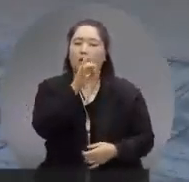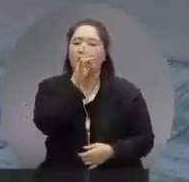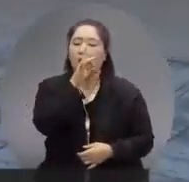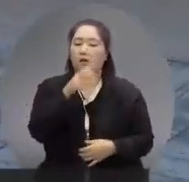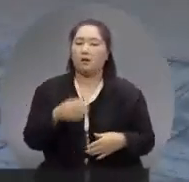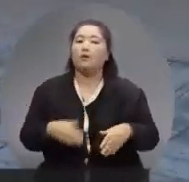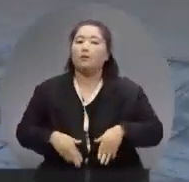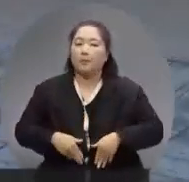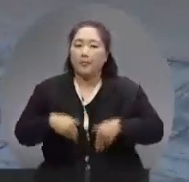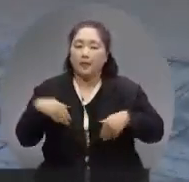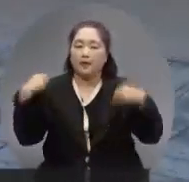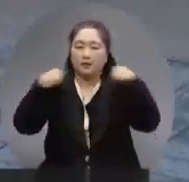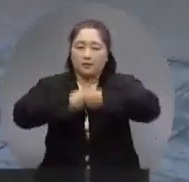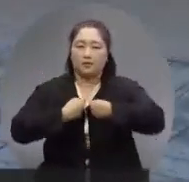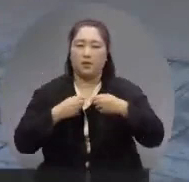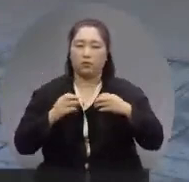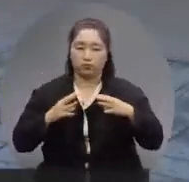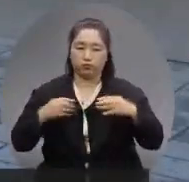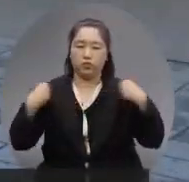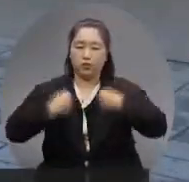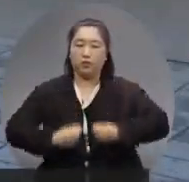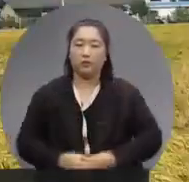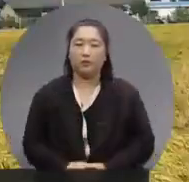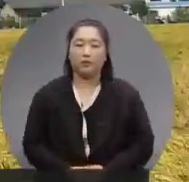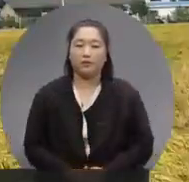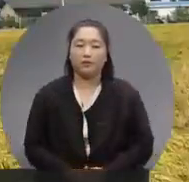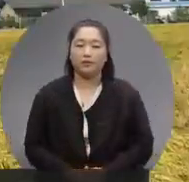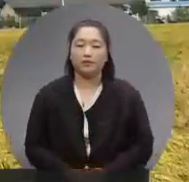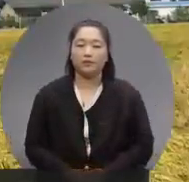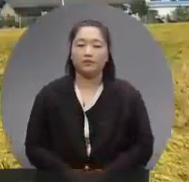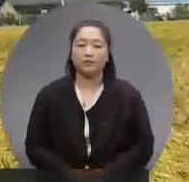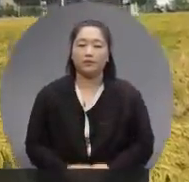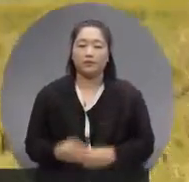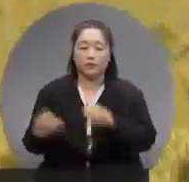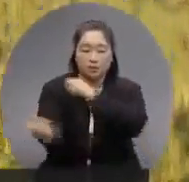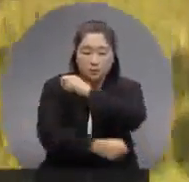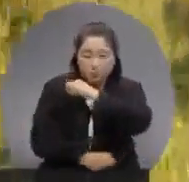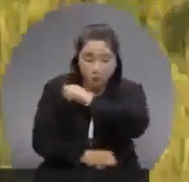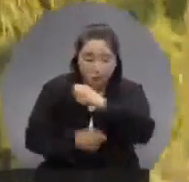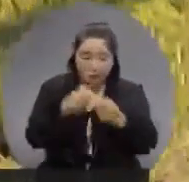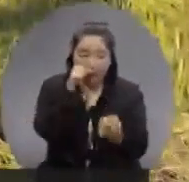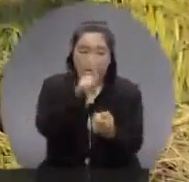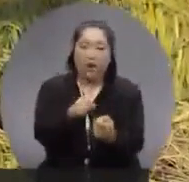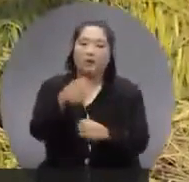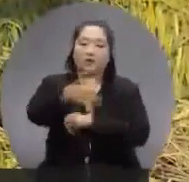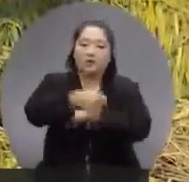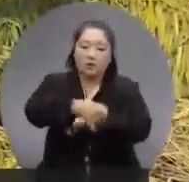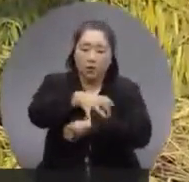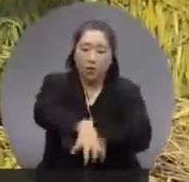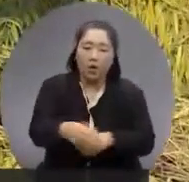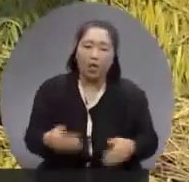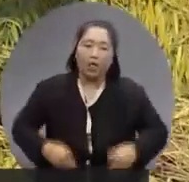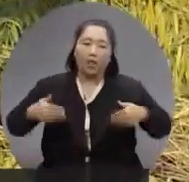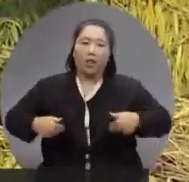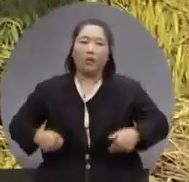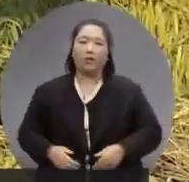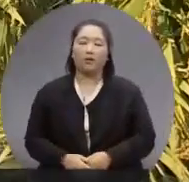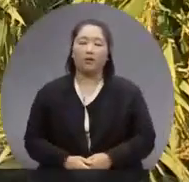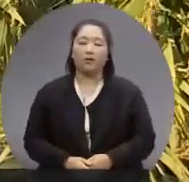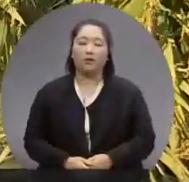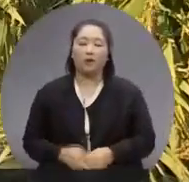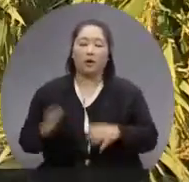조금 따뜻하게 입고 나왔죠 주스를 앞둔 농촌은 발등에 불이 떨어졌습니다